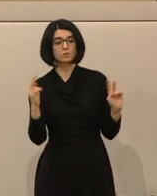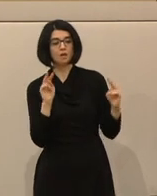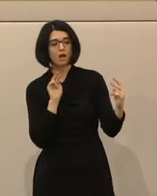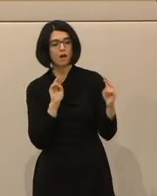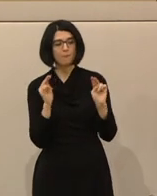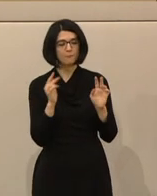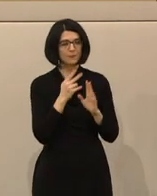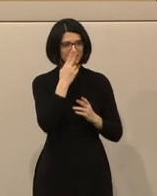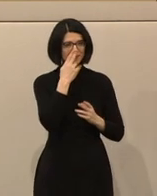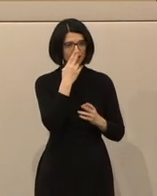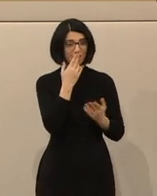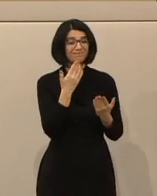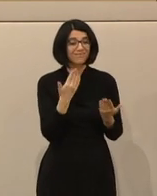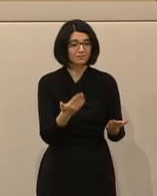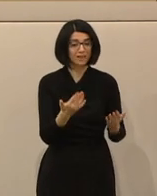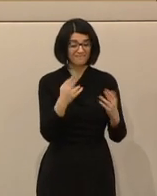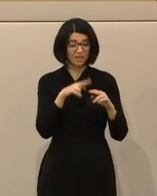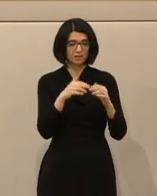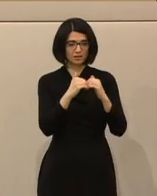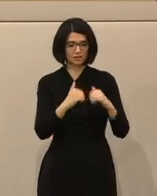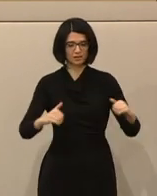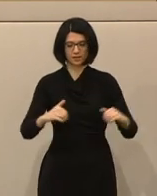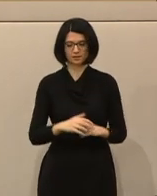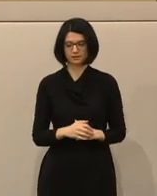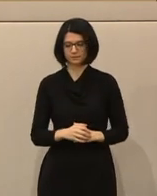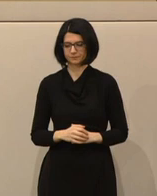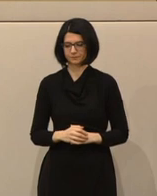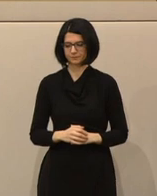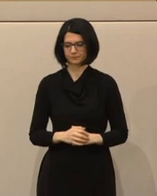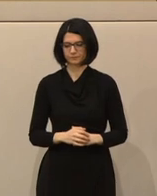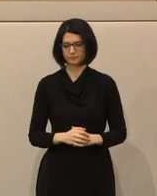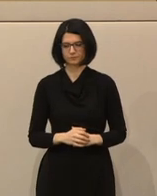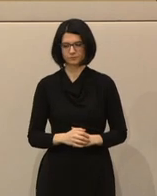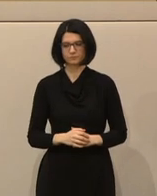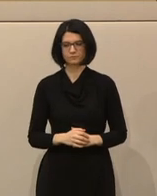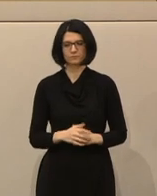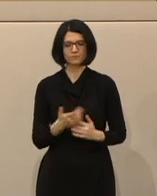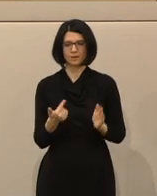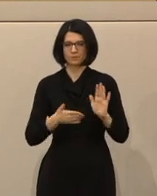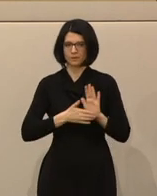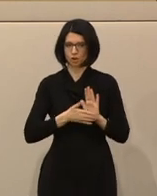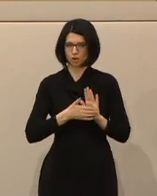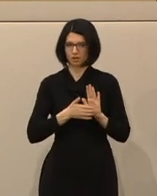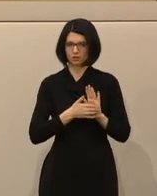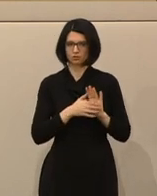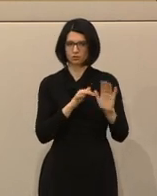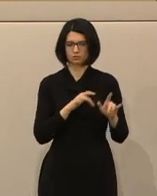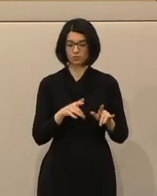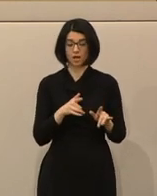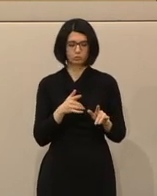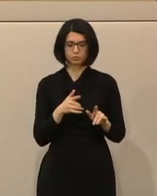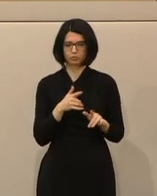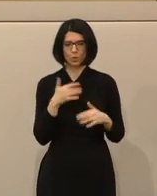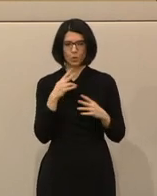sein. Daher ist das ein Fall, der bestätigt, dass wir hier großen Nachholbedarf